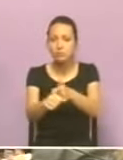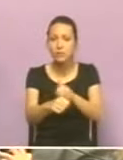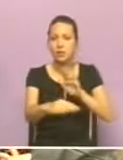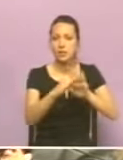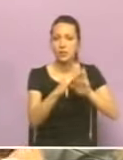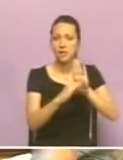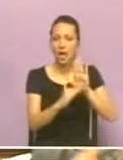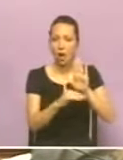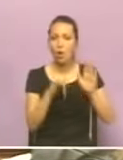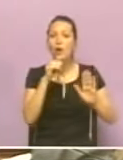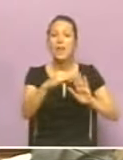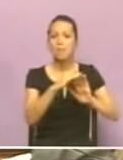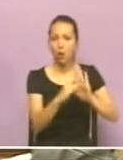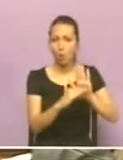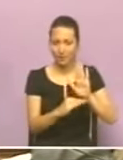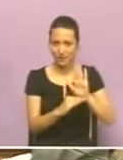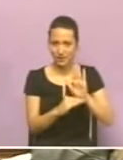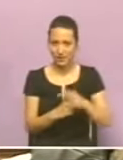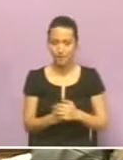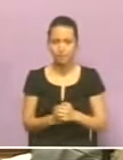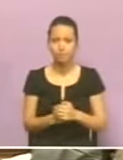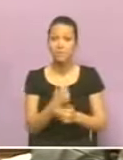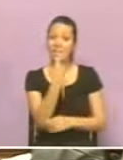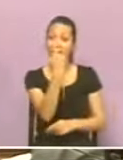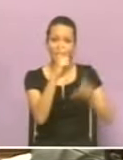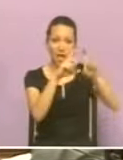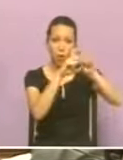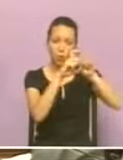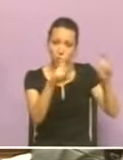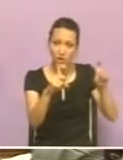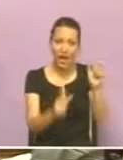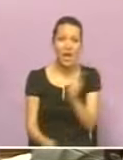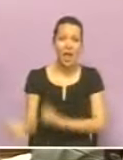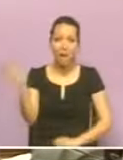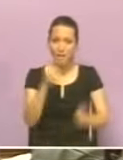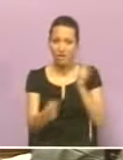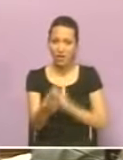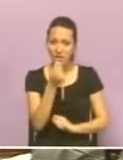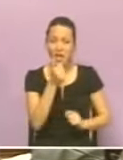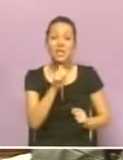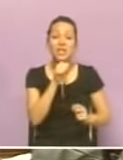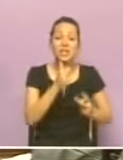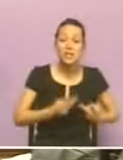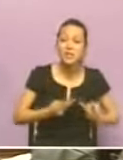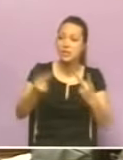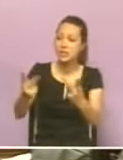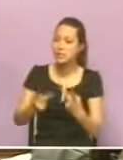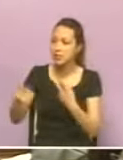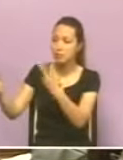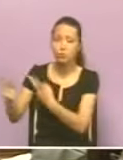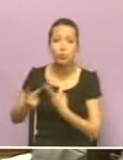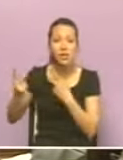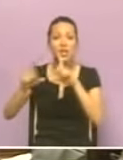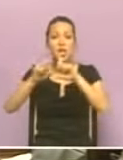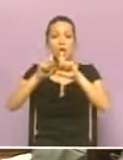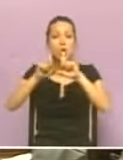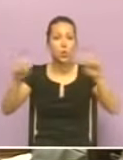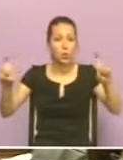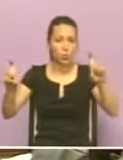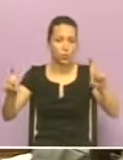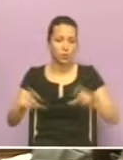propisima, tako da će jedna ustanova nabavljati hranu i distribuirati drugim ustanovama po